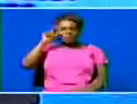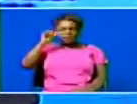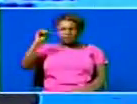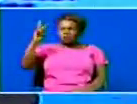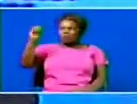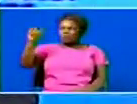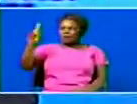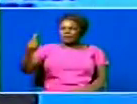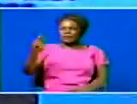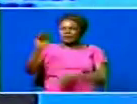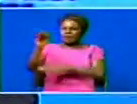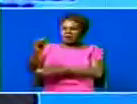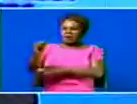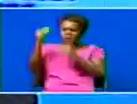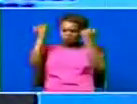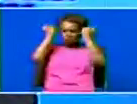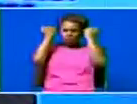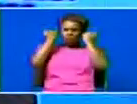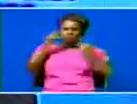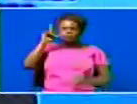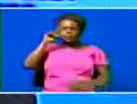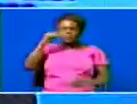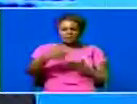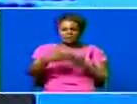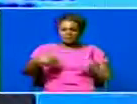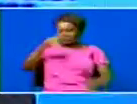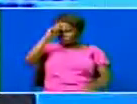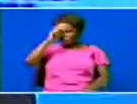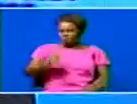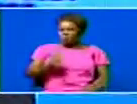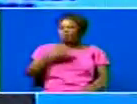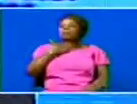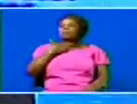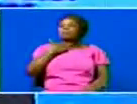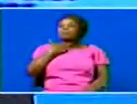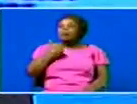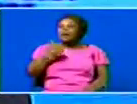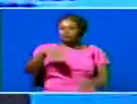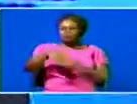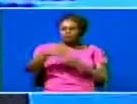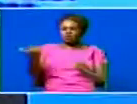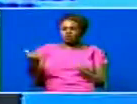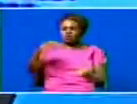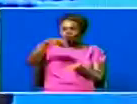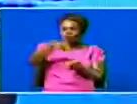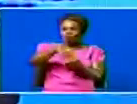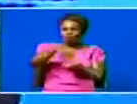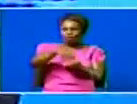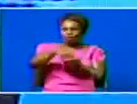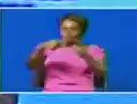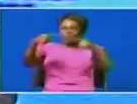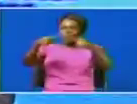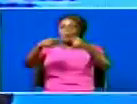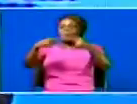Omar amewasilisha ombi katika mahakama ya Mombasa mbele ya jaji Lydia Achode akimtaka ajiondoe kwenye kesi yake